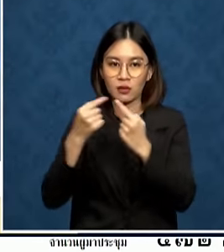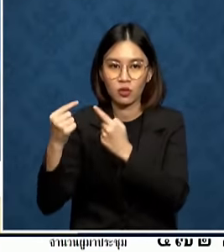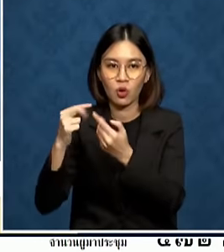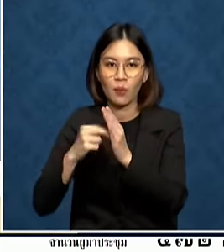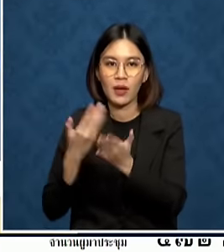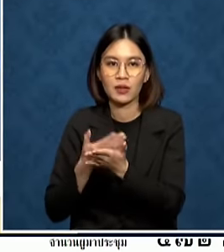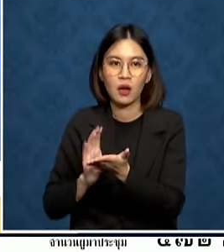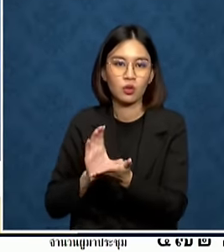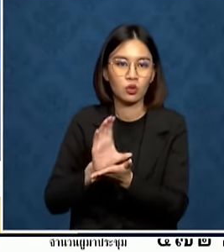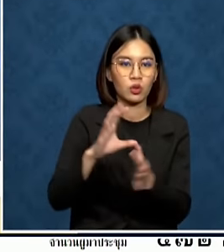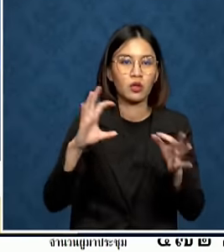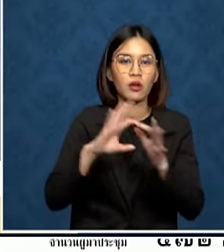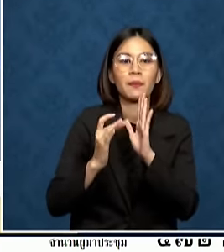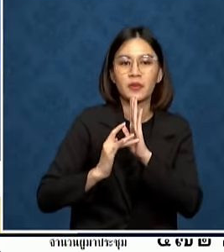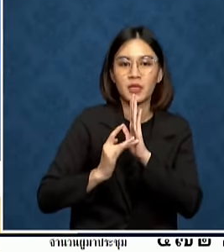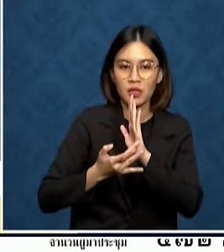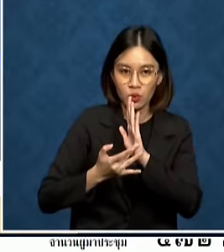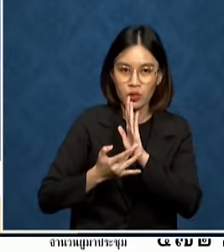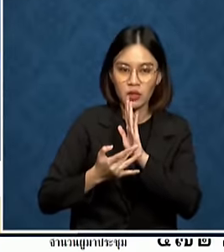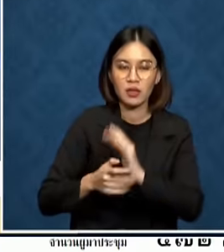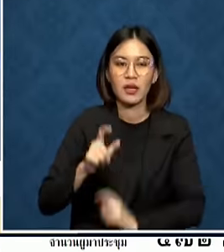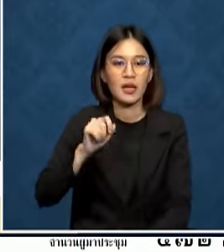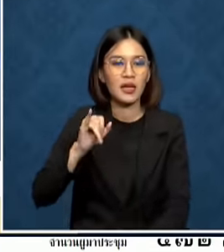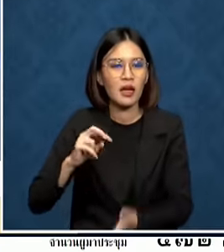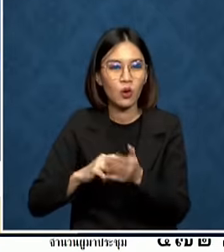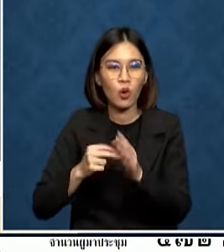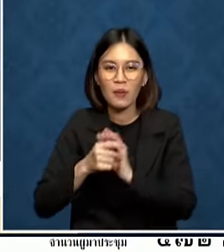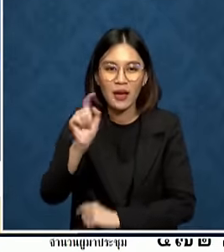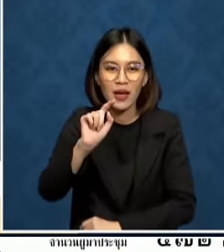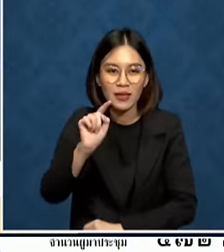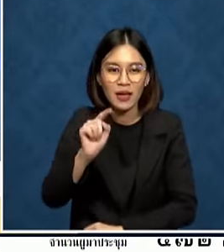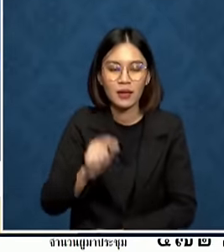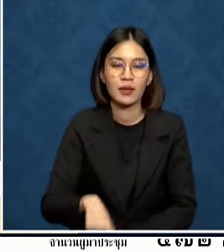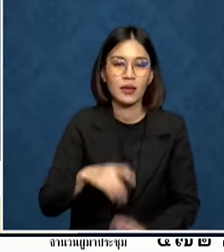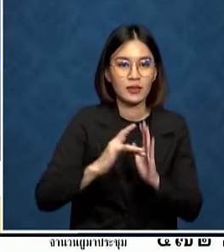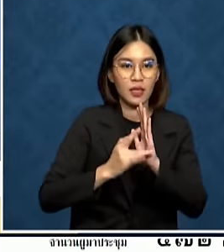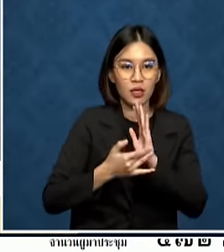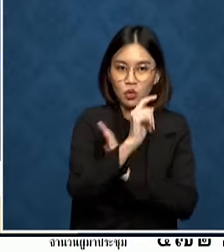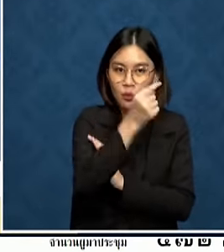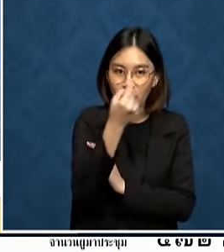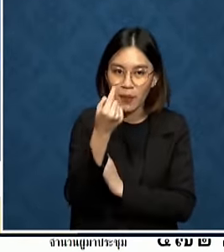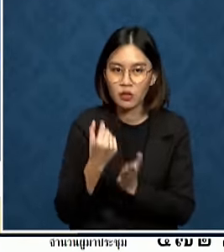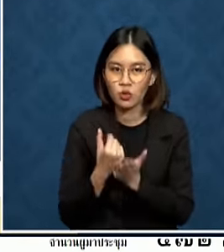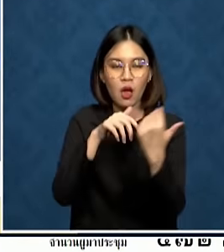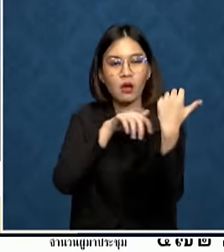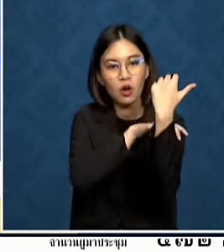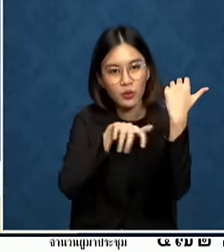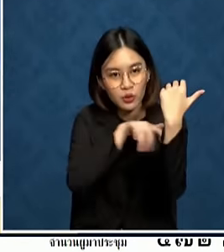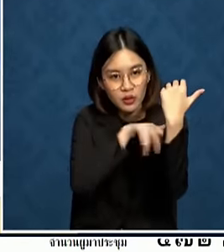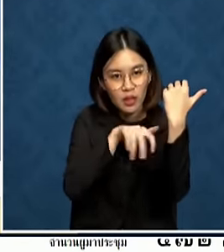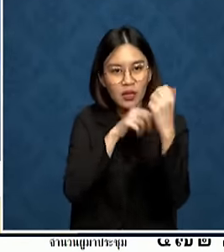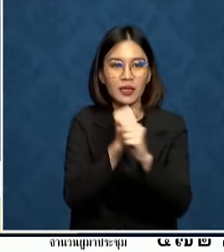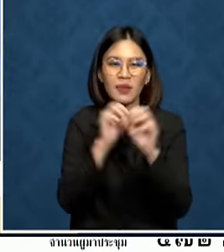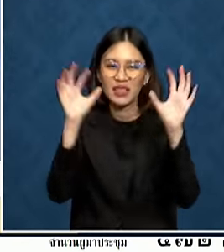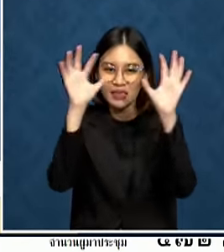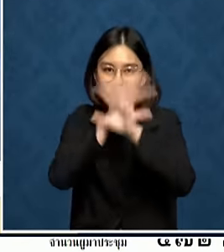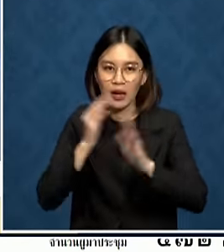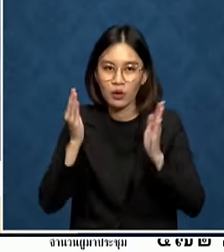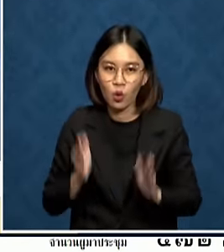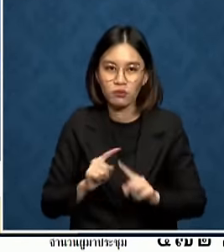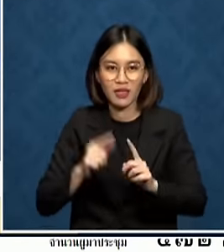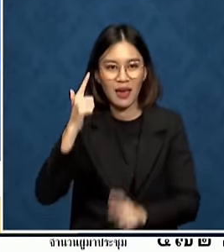ลงทุนในเทคโนโลยี AIคืออะไรครับ AIคือเทคโนโลยีที่ทำให้เครื่องจักรหรือคอมพิวเตอร์ทำงานได้เหมือนมนุษย์แต่